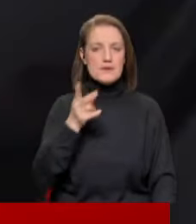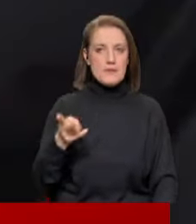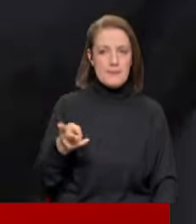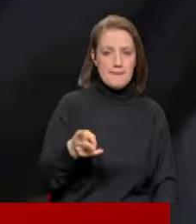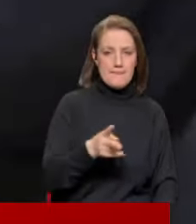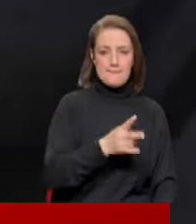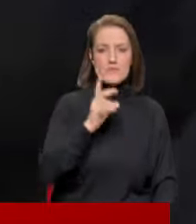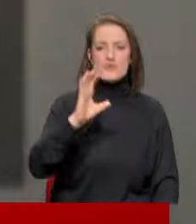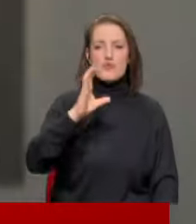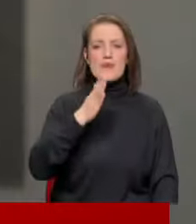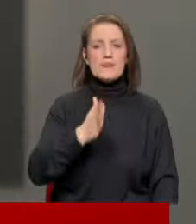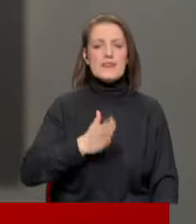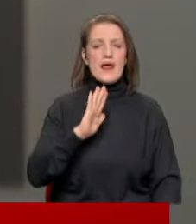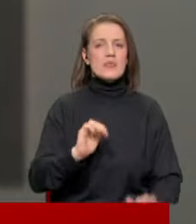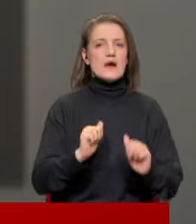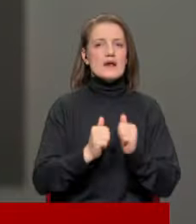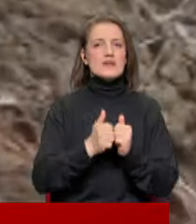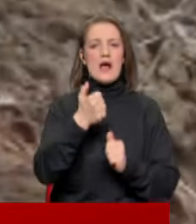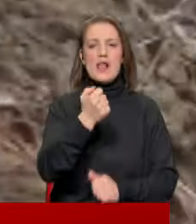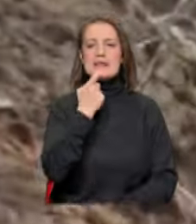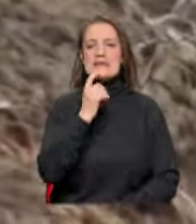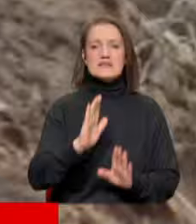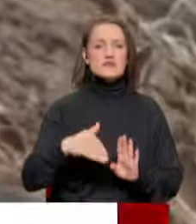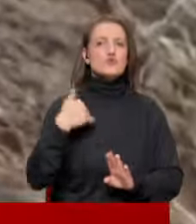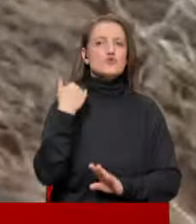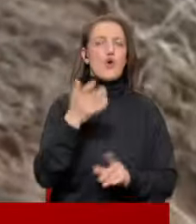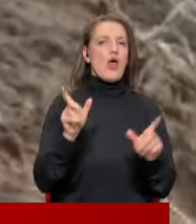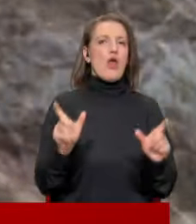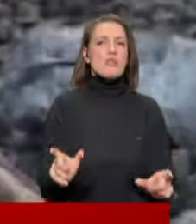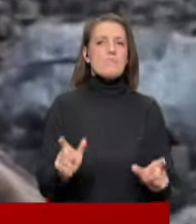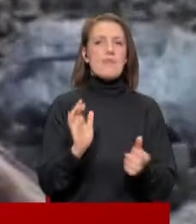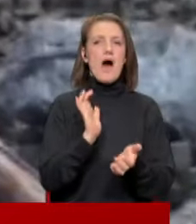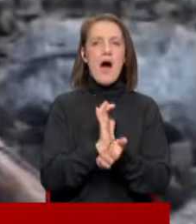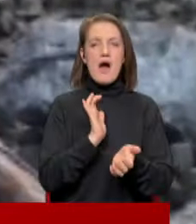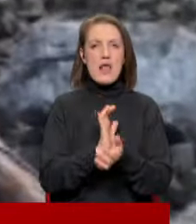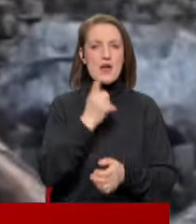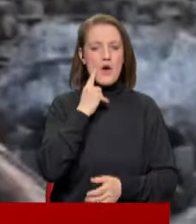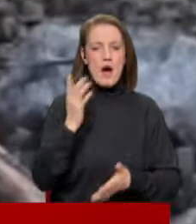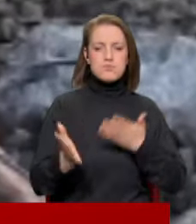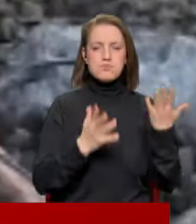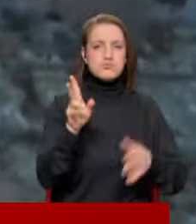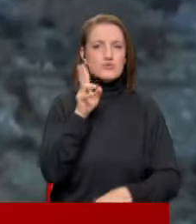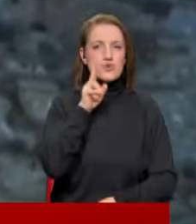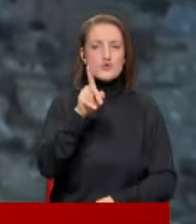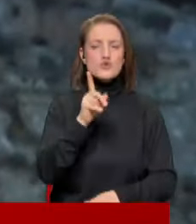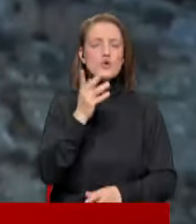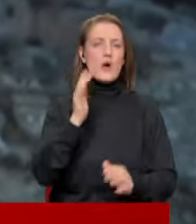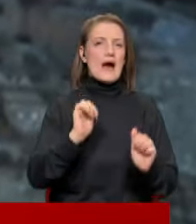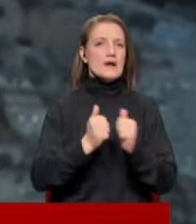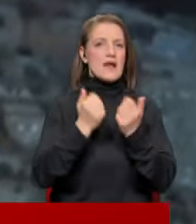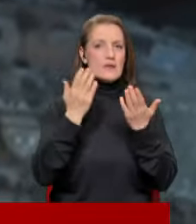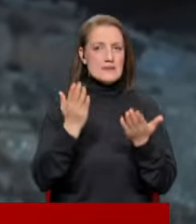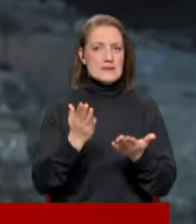kaybettiği Çorlu tren kazasından 6 yıl sonra gelen önlem ailelere göre ihmaller sonucu meydana gelen